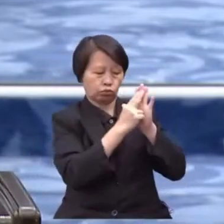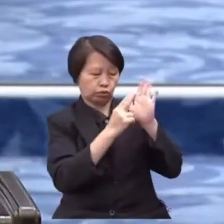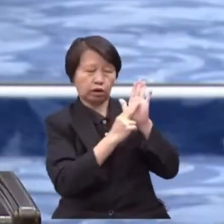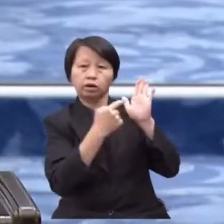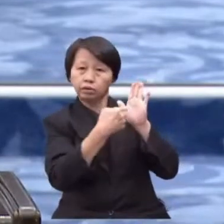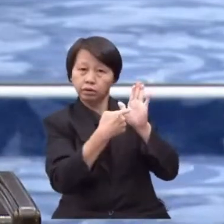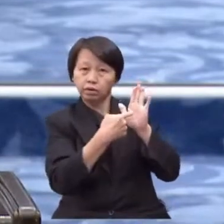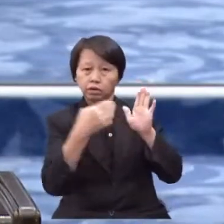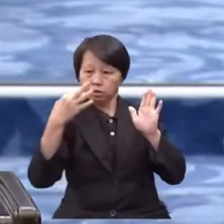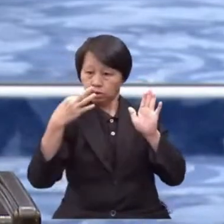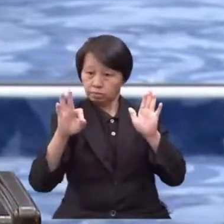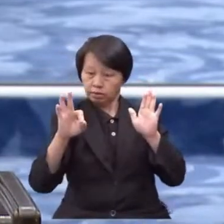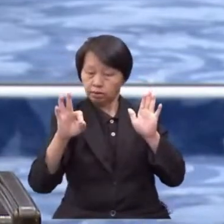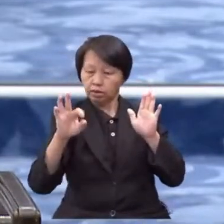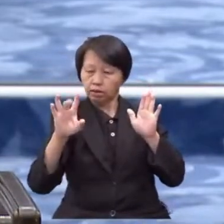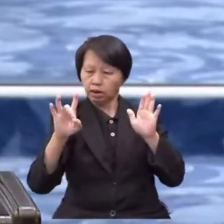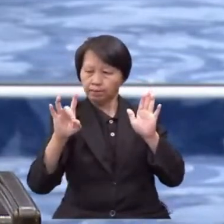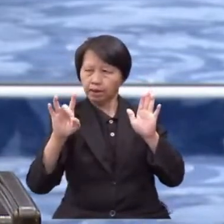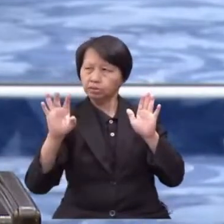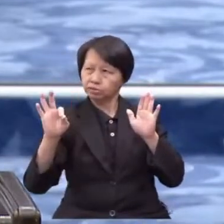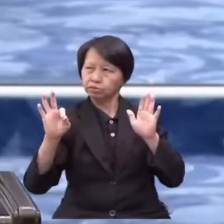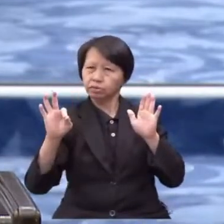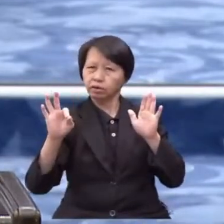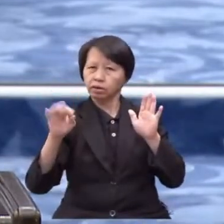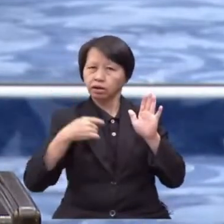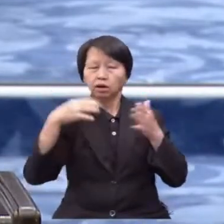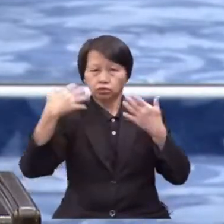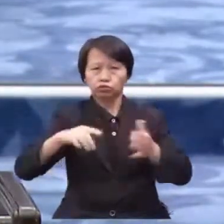ya 1869 adalah